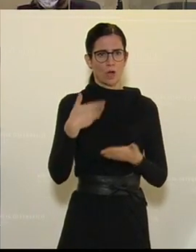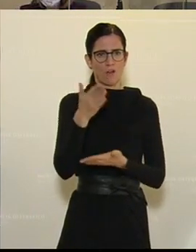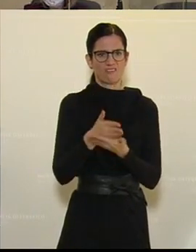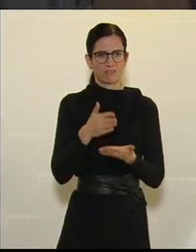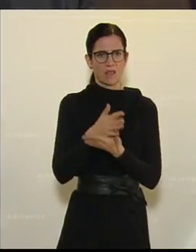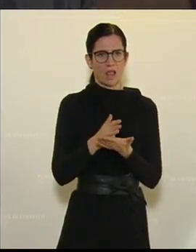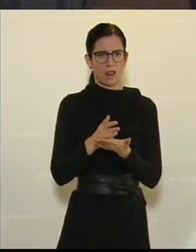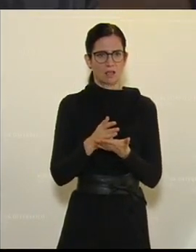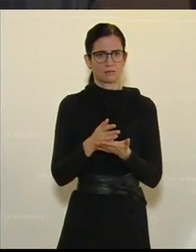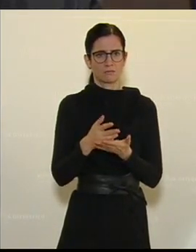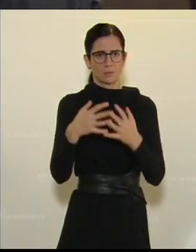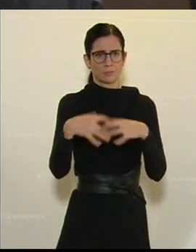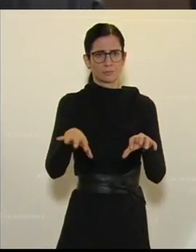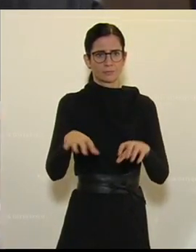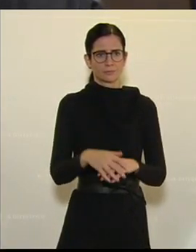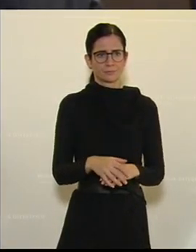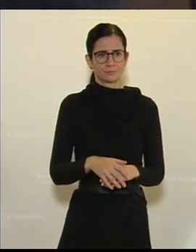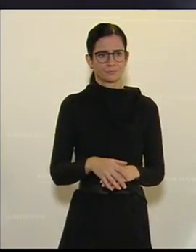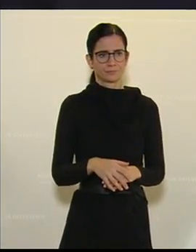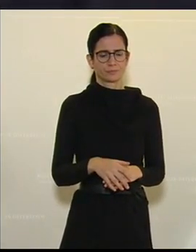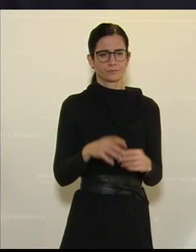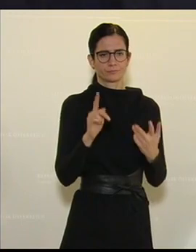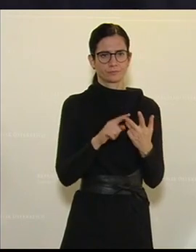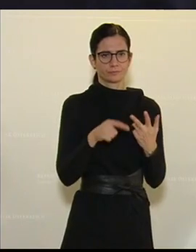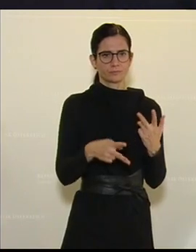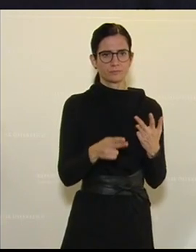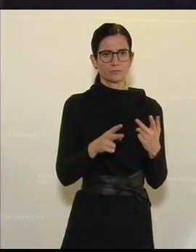sein. Nächstes Kapitel, Weltraum.